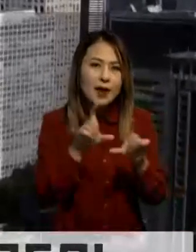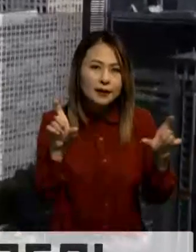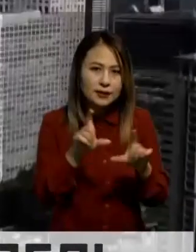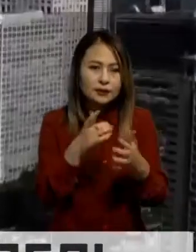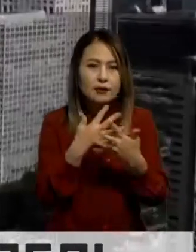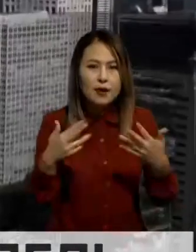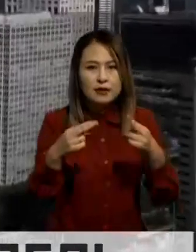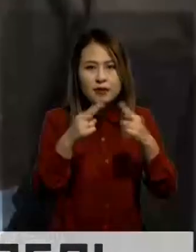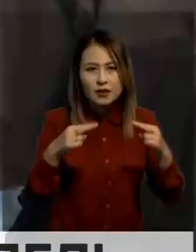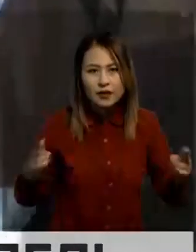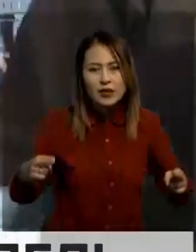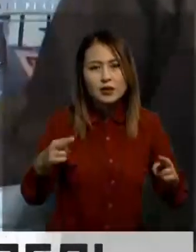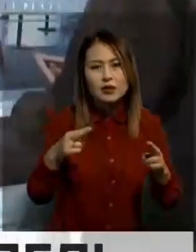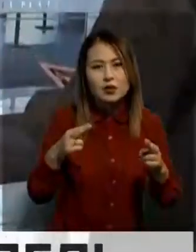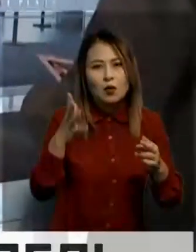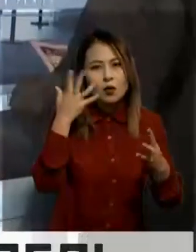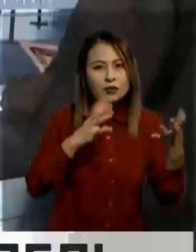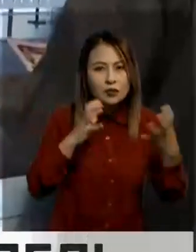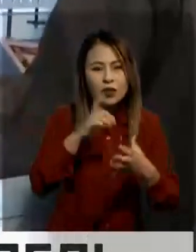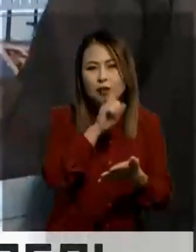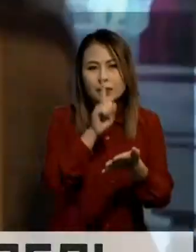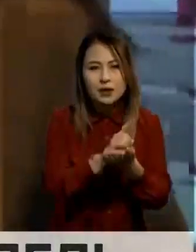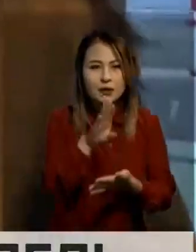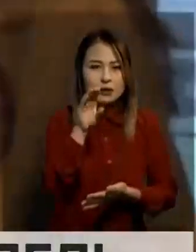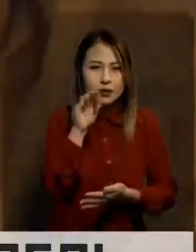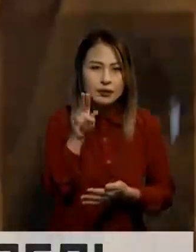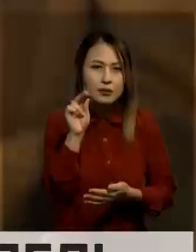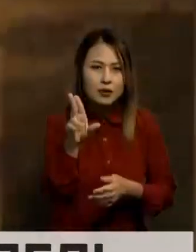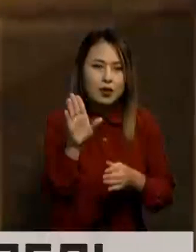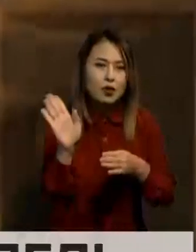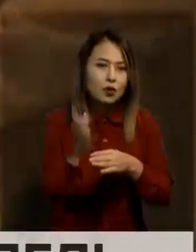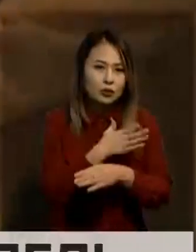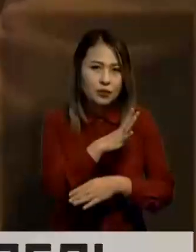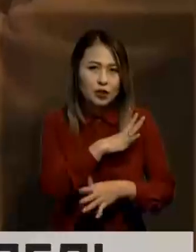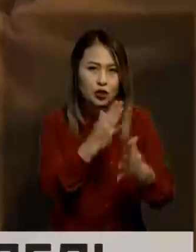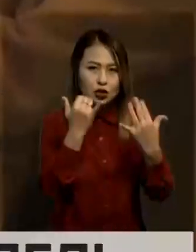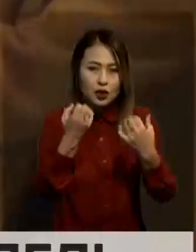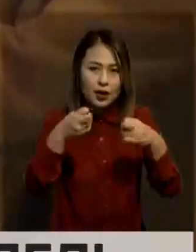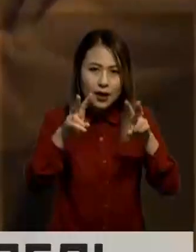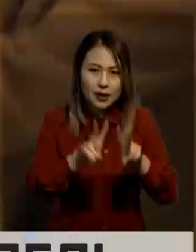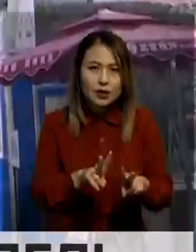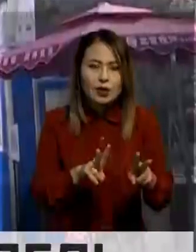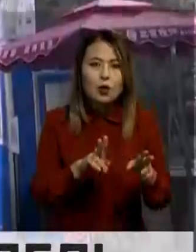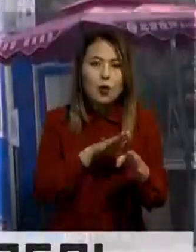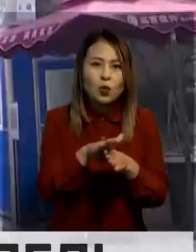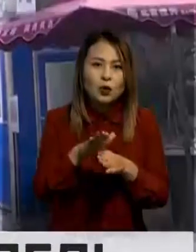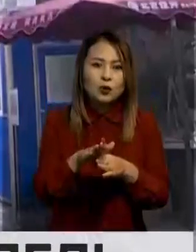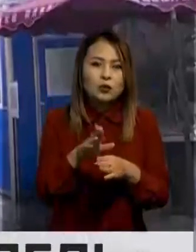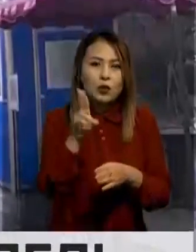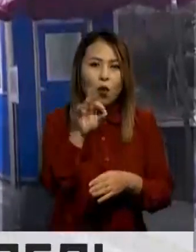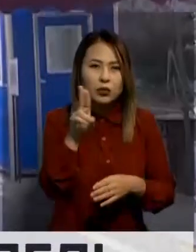кей қоғамдық орындарға кірген кезде ПТР-тест тапсыру талабы алынып тасталды. Бұл үшін арнайы қосымшадағы